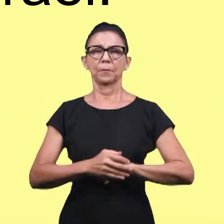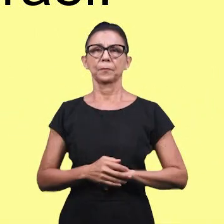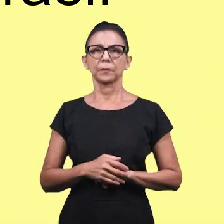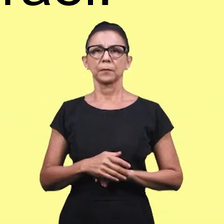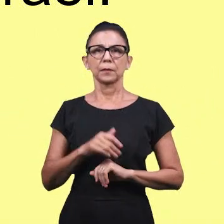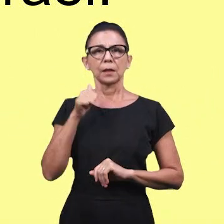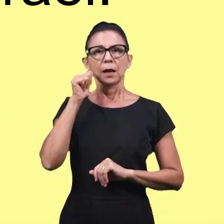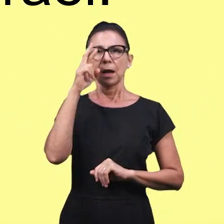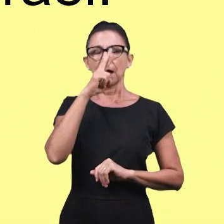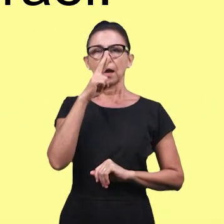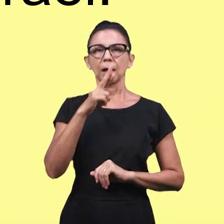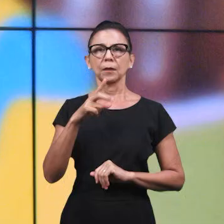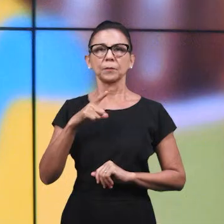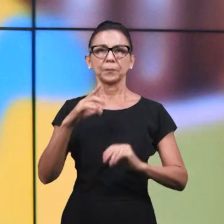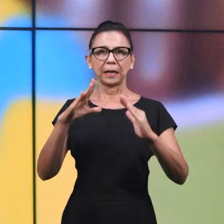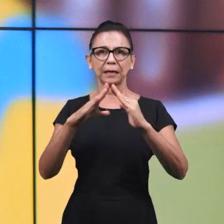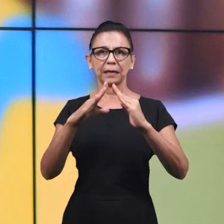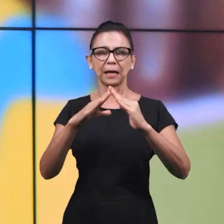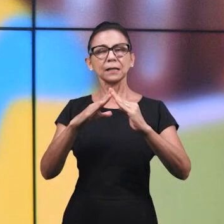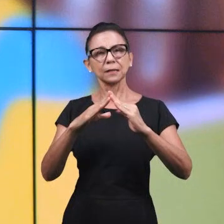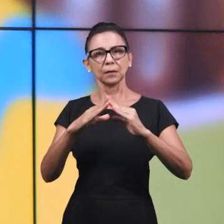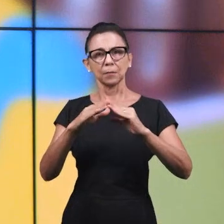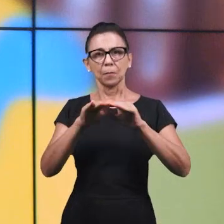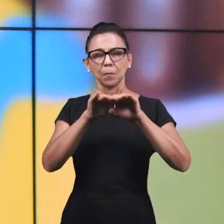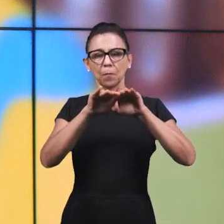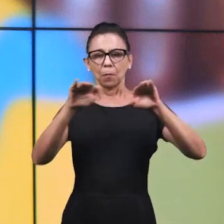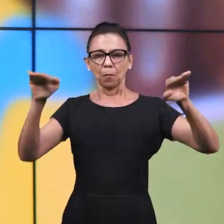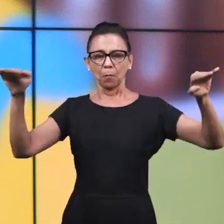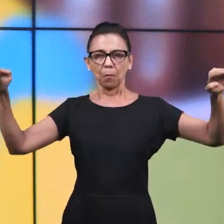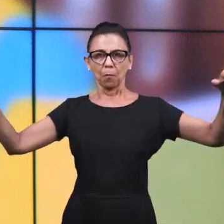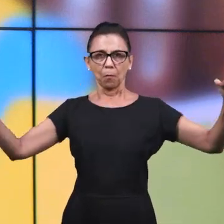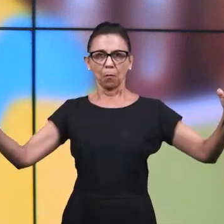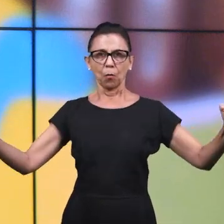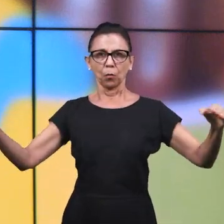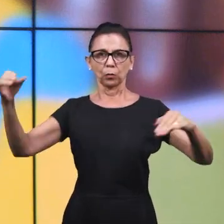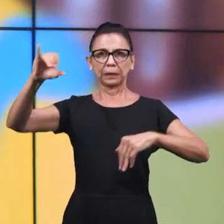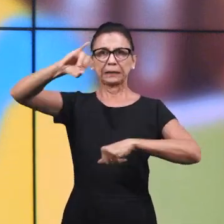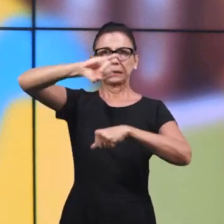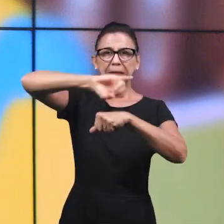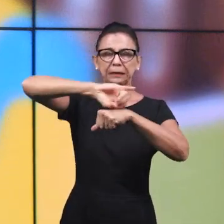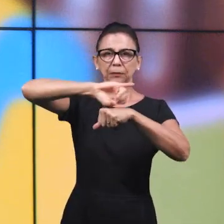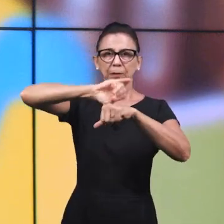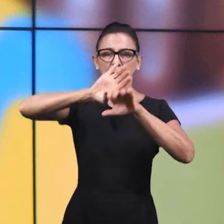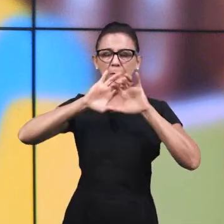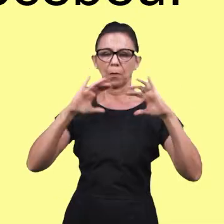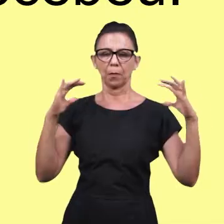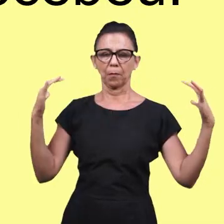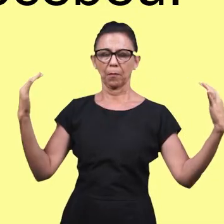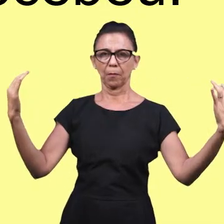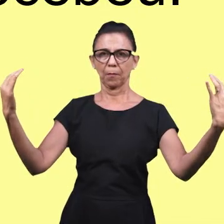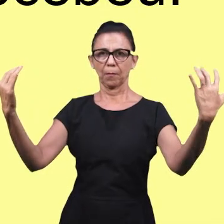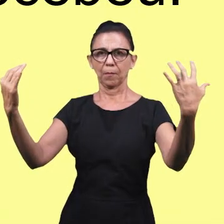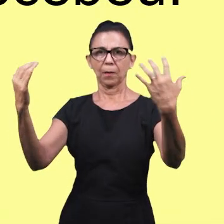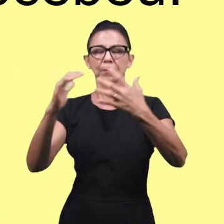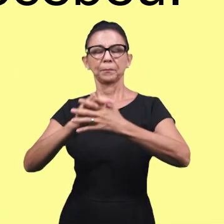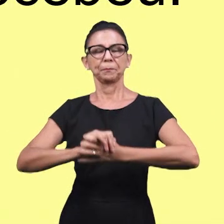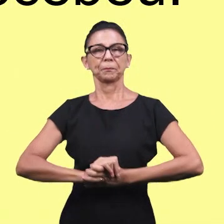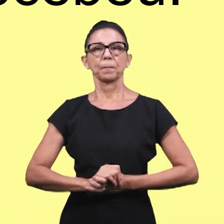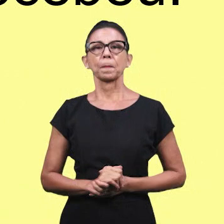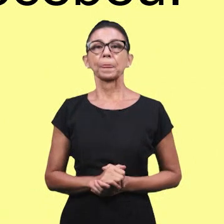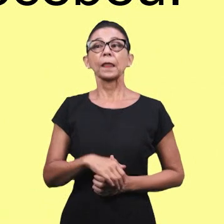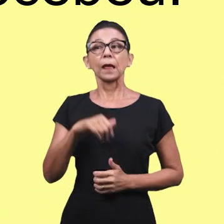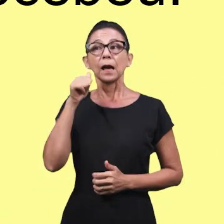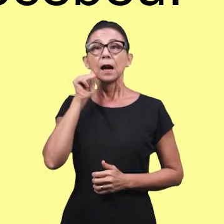maison de Rahab était sur les murailles. Josué a envoyé 2 espions pour observer la ville. Et Rahab les